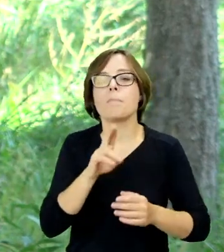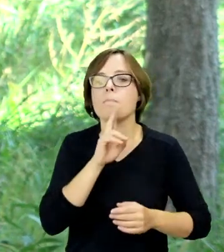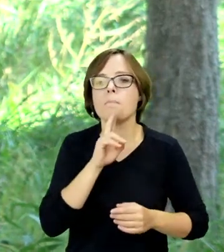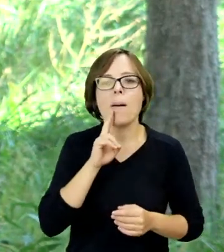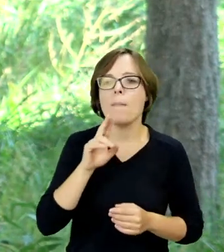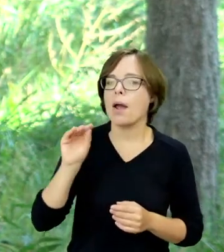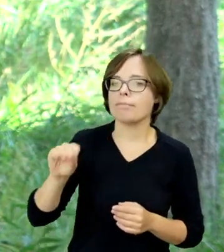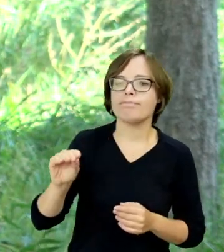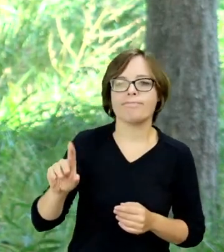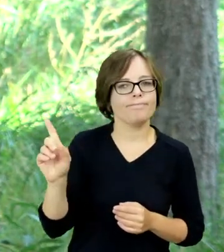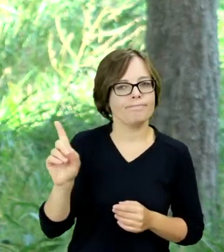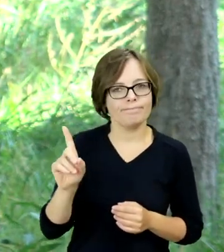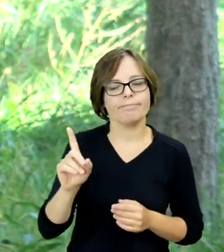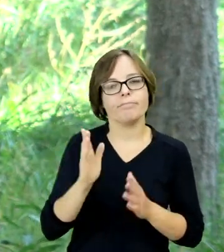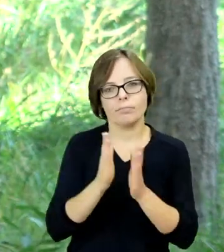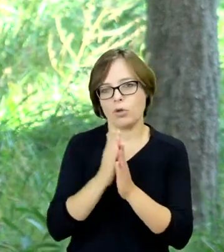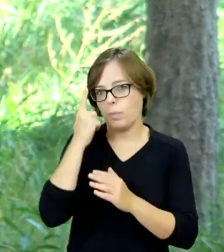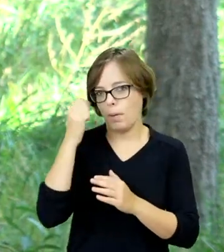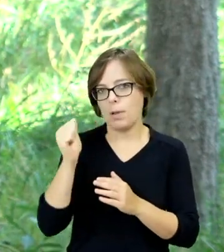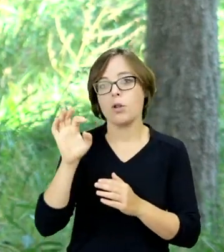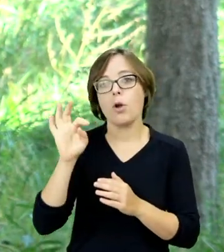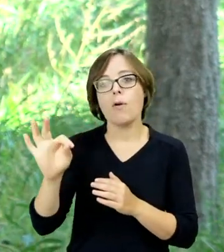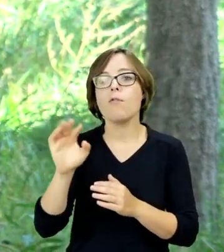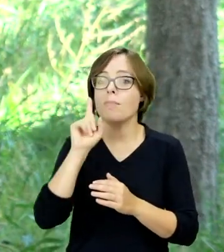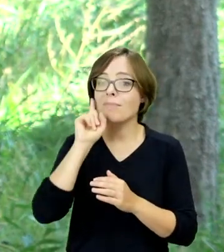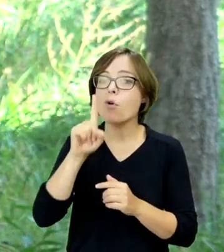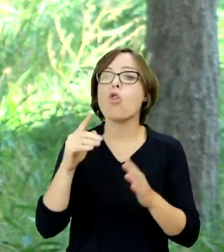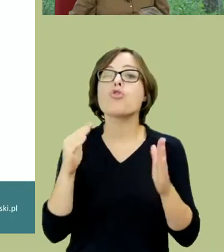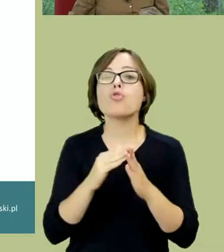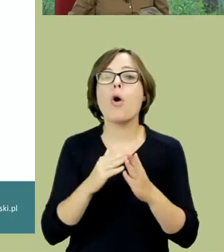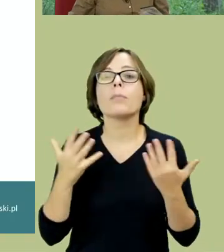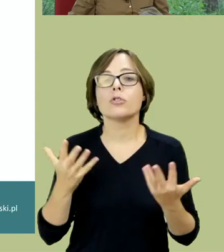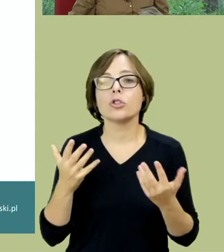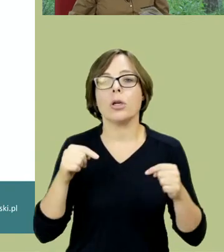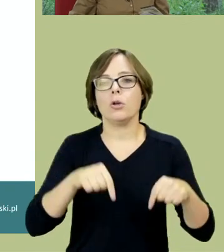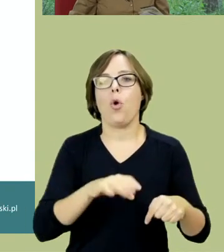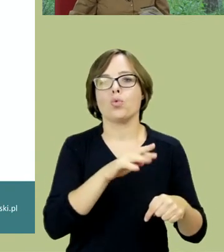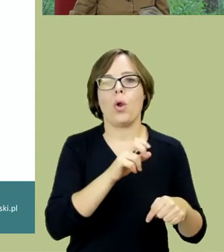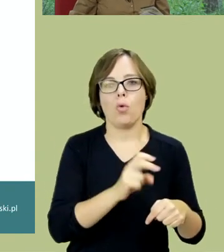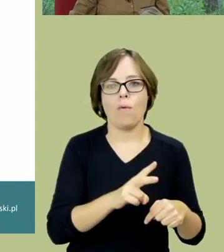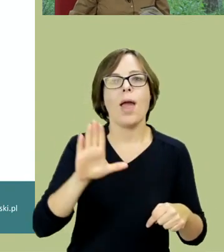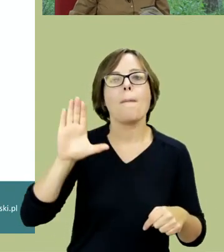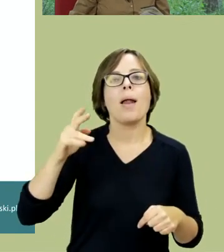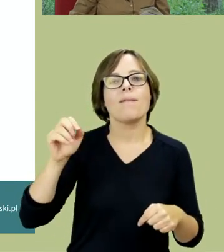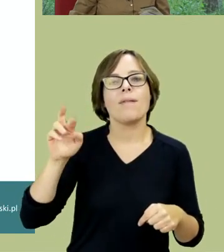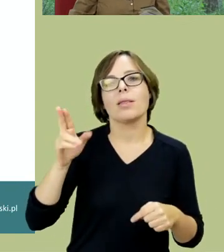ich, że pamiętajcie, że wasz prawdziwy dom jest w Sulejówku, a Belweder to tylko